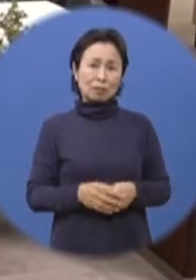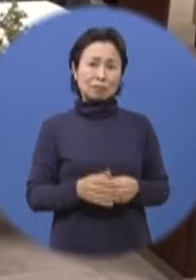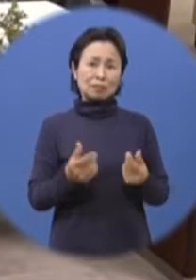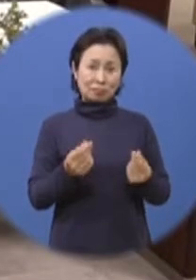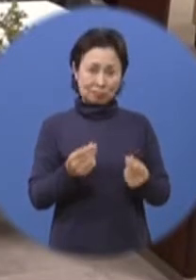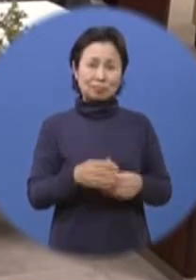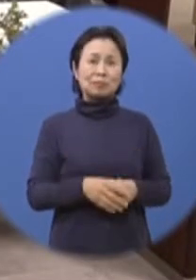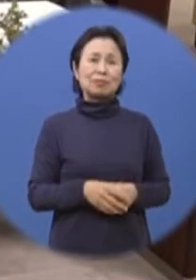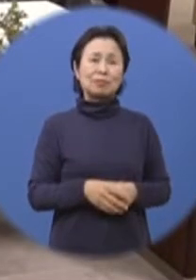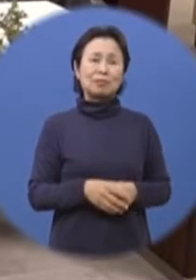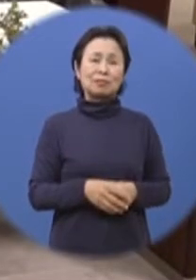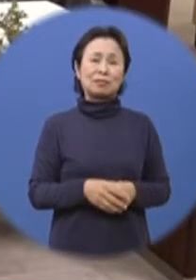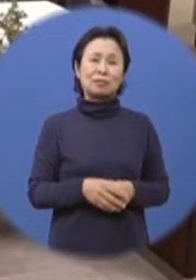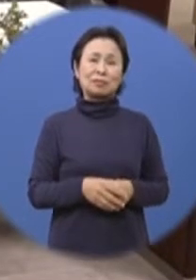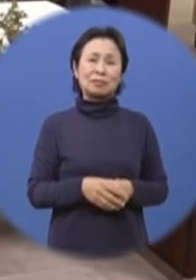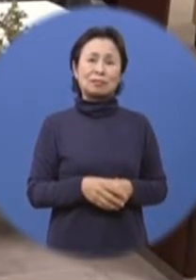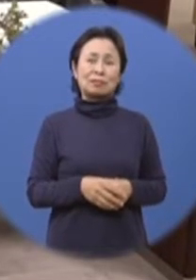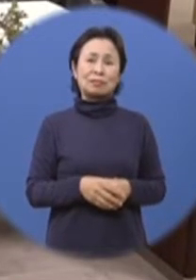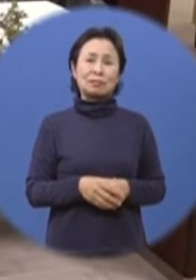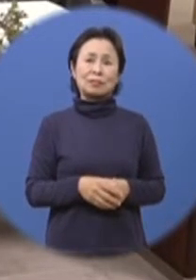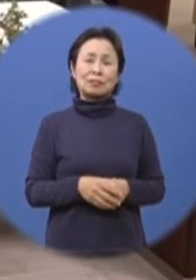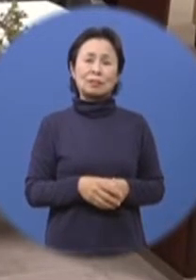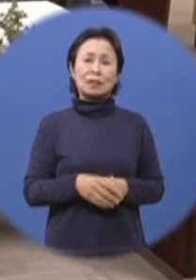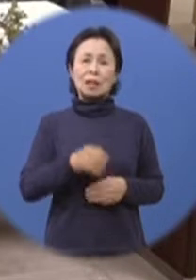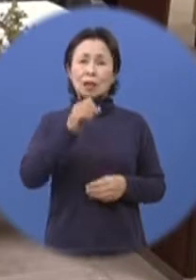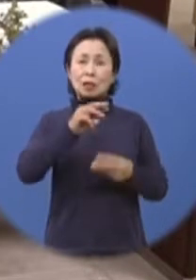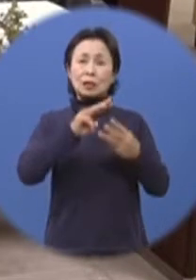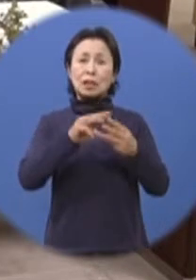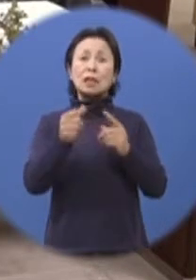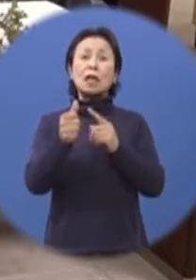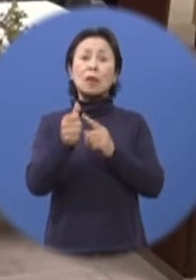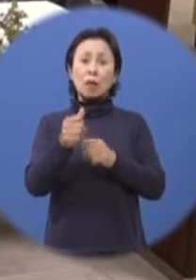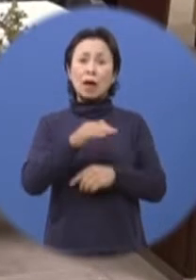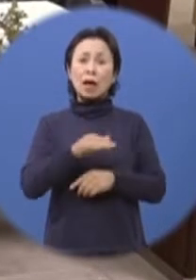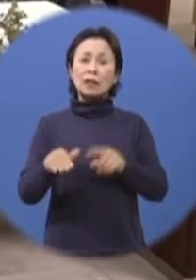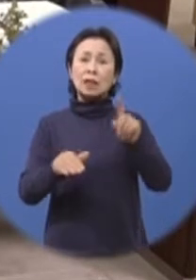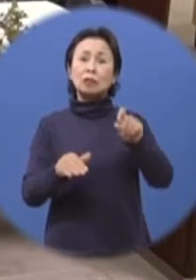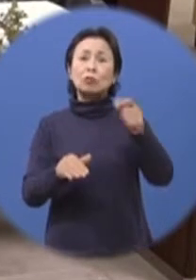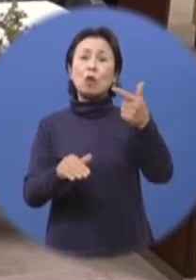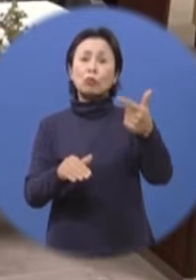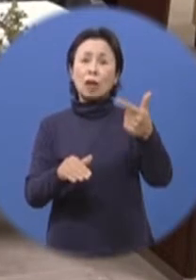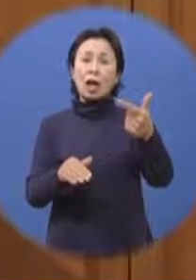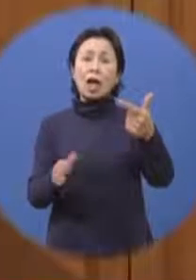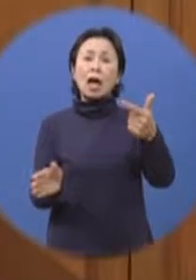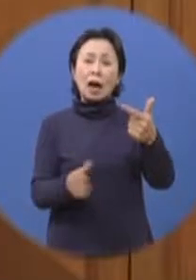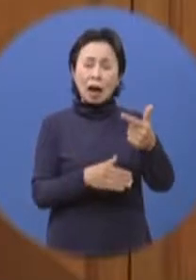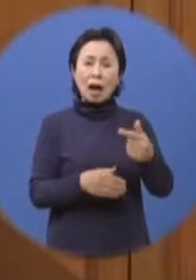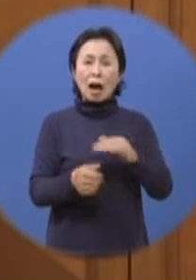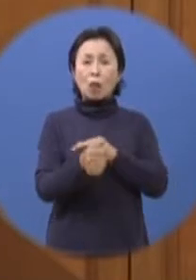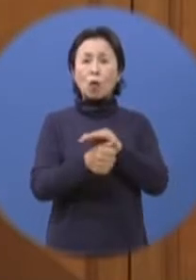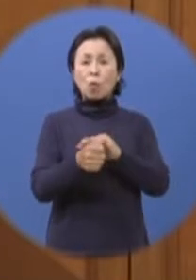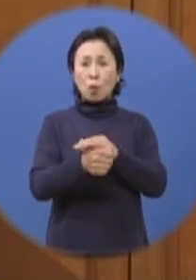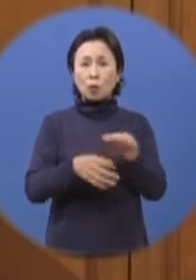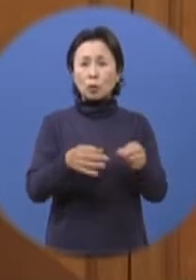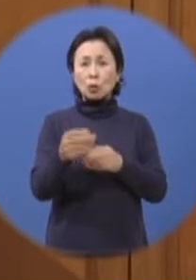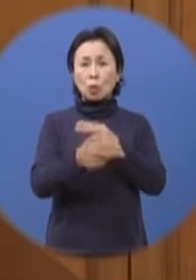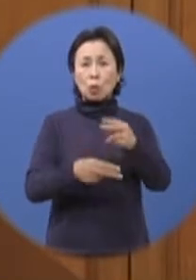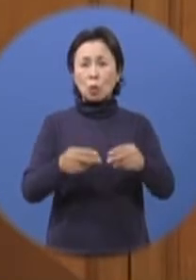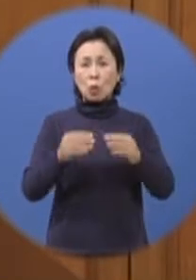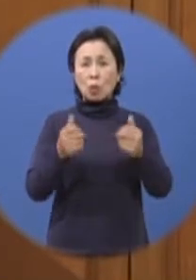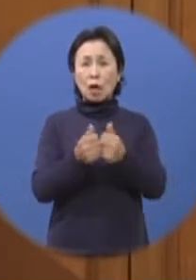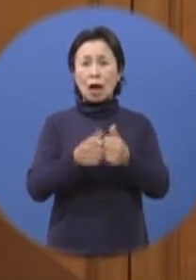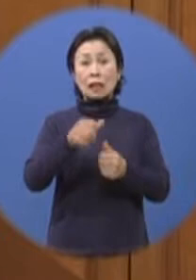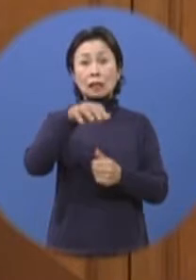ところで吉田会長は平成16年から5号の商工会議所の会頭をを務めていらっしゃる訳なのです